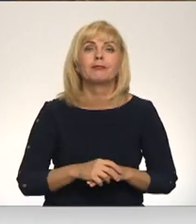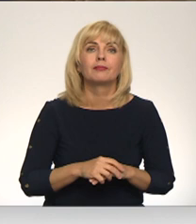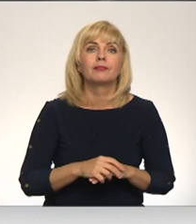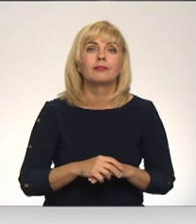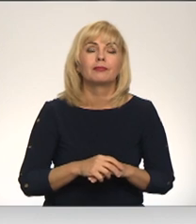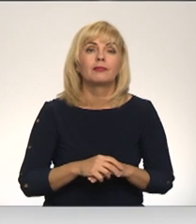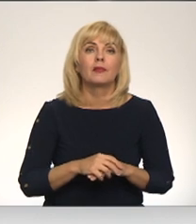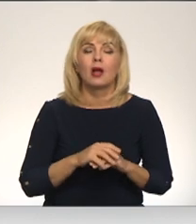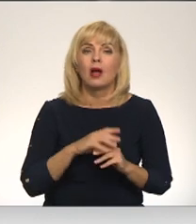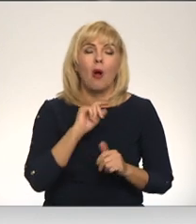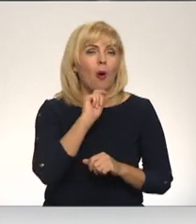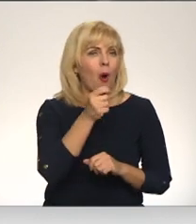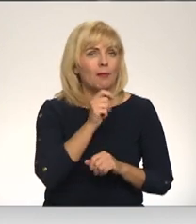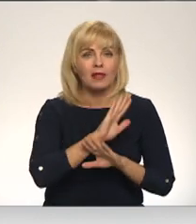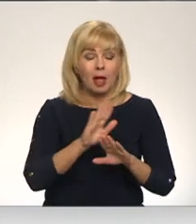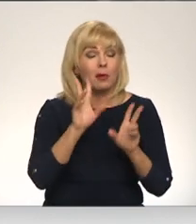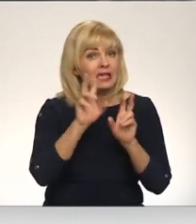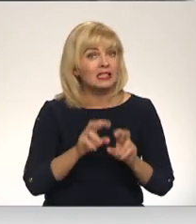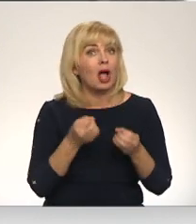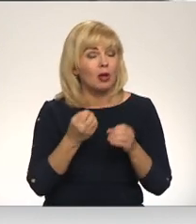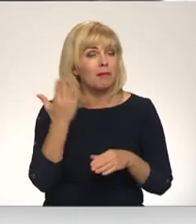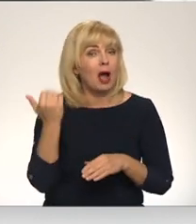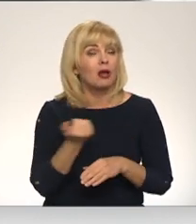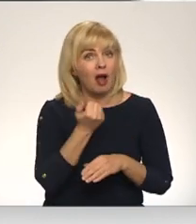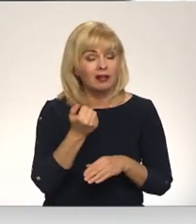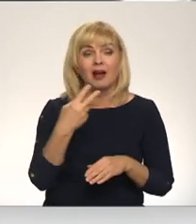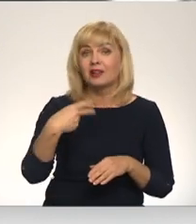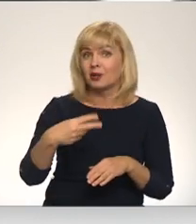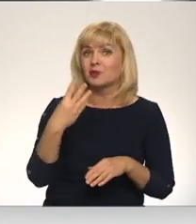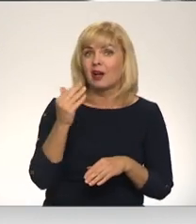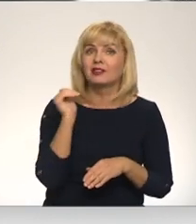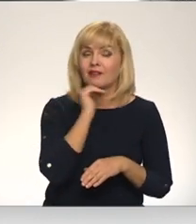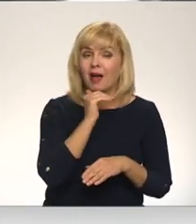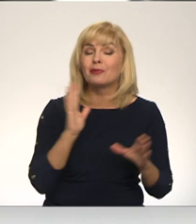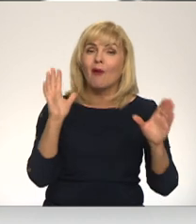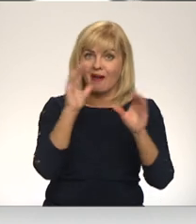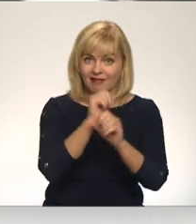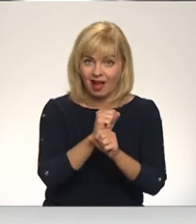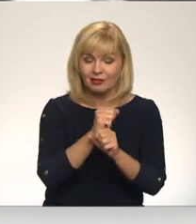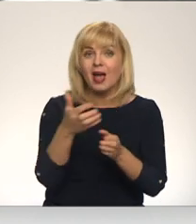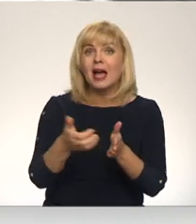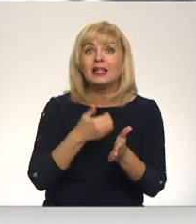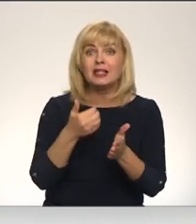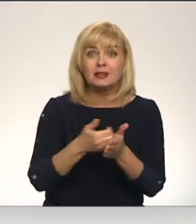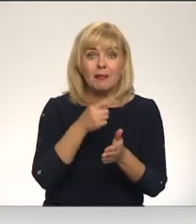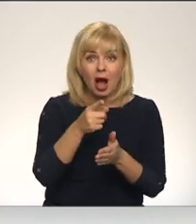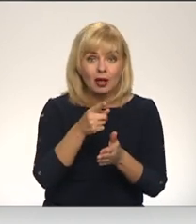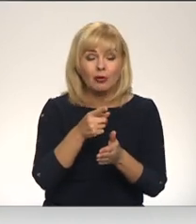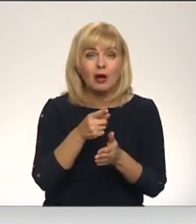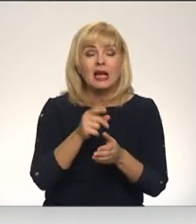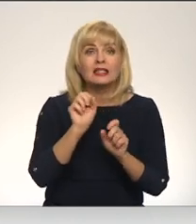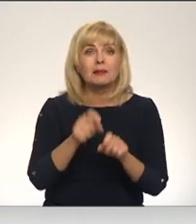Komentāru nebūs. Izmeklēšanā noskaidrots, ka pagājušā gada 24. Februāra naktī, izmantojot frontālo